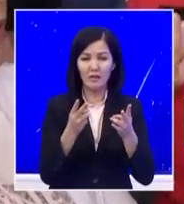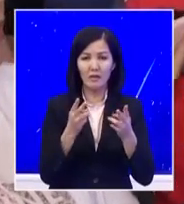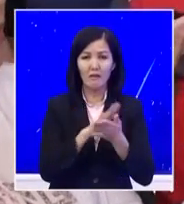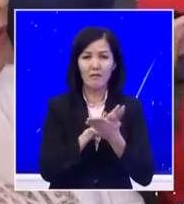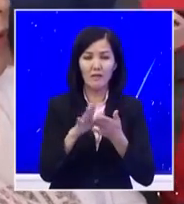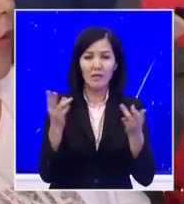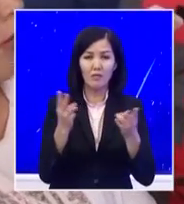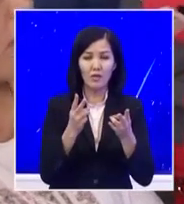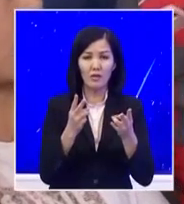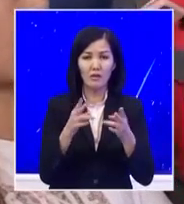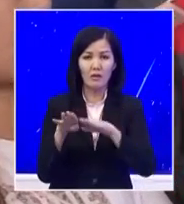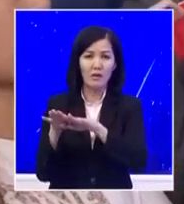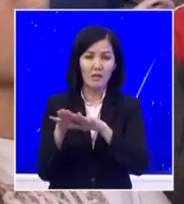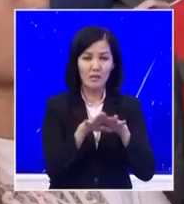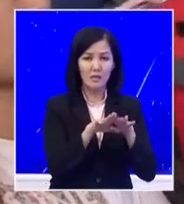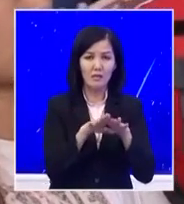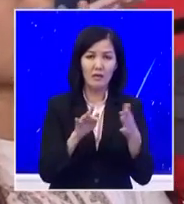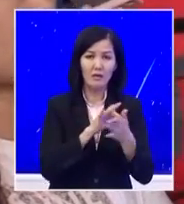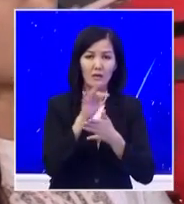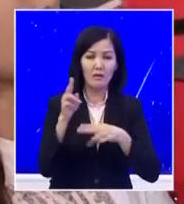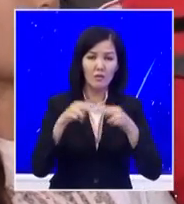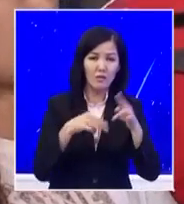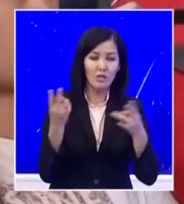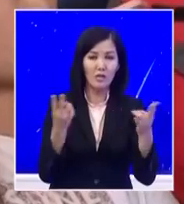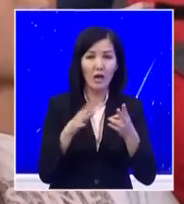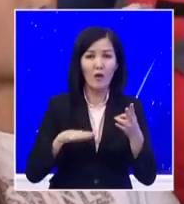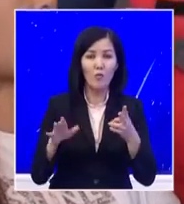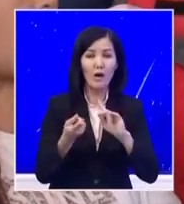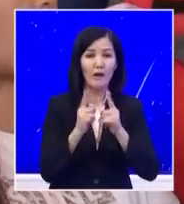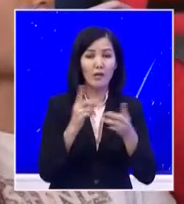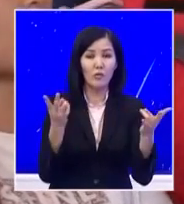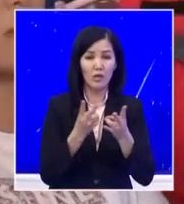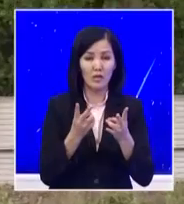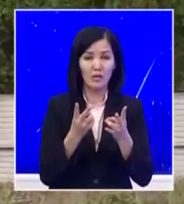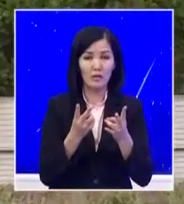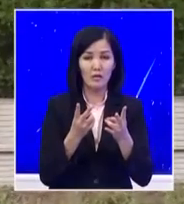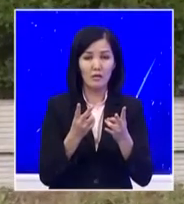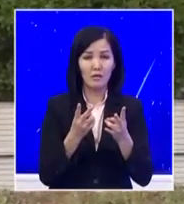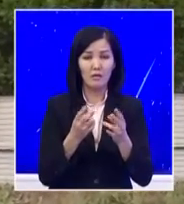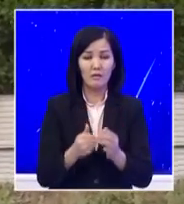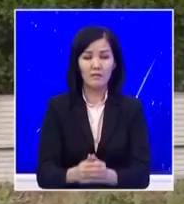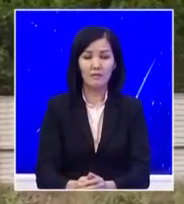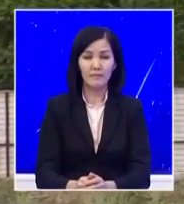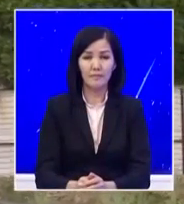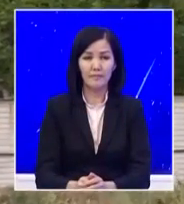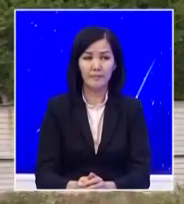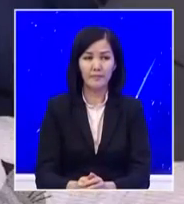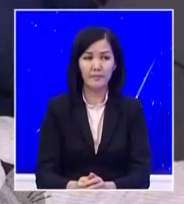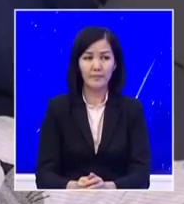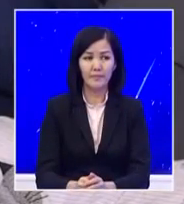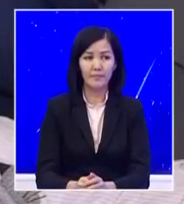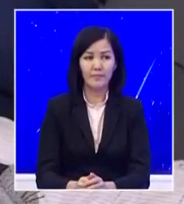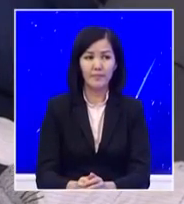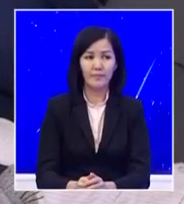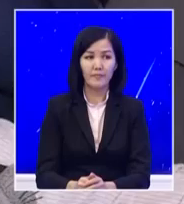такой единый градостроительный комплекс, да? Да. Шикарный. Да. Если вот это стоит, он как сарай. Да. И